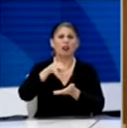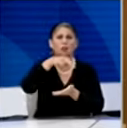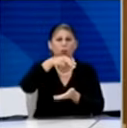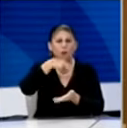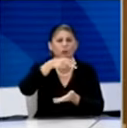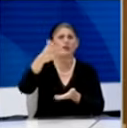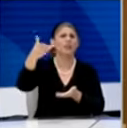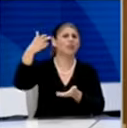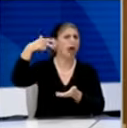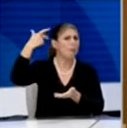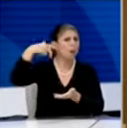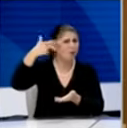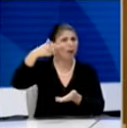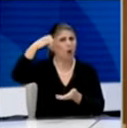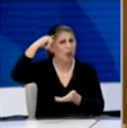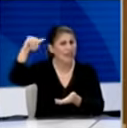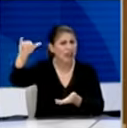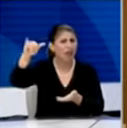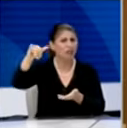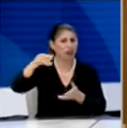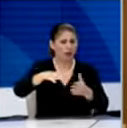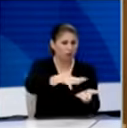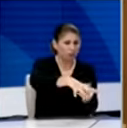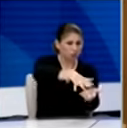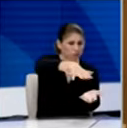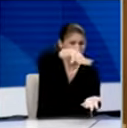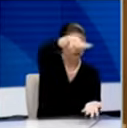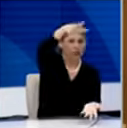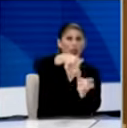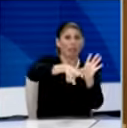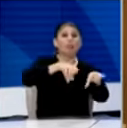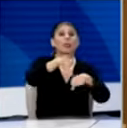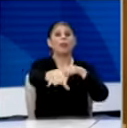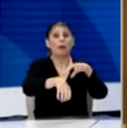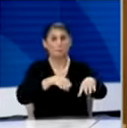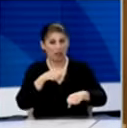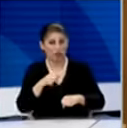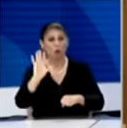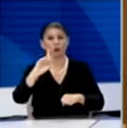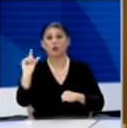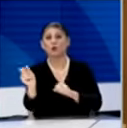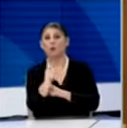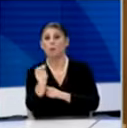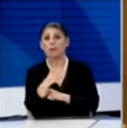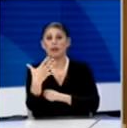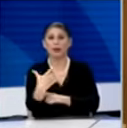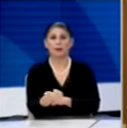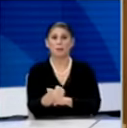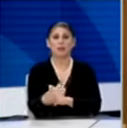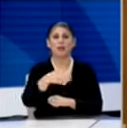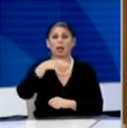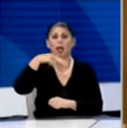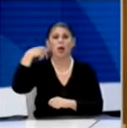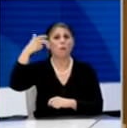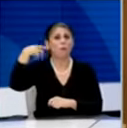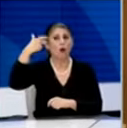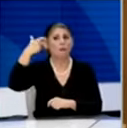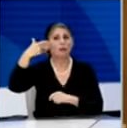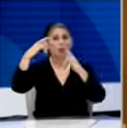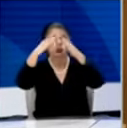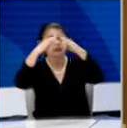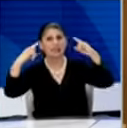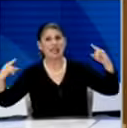είχαν συγκεντρώσει σε συγκεκριμένο σημείο. Δεν είχαν περισυλλεγεί ούτε τα απορρίμματα. Υπήρχε ένα κουφάρι προβάτου σε στέγη.